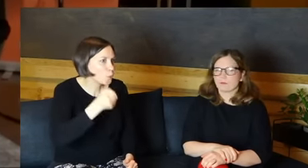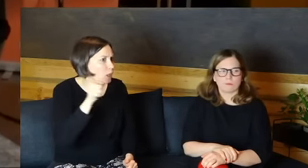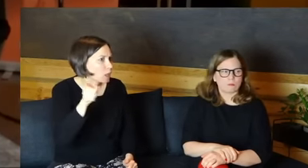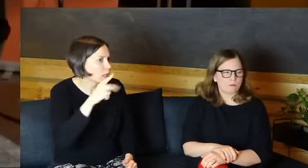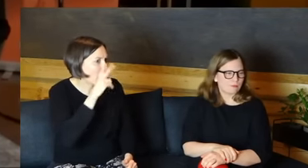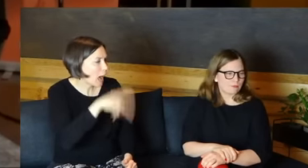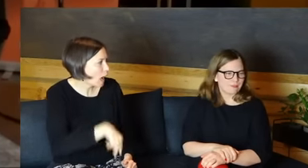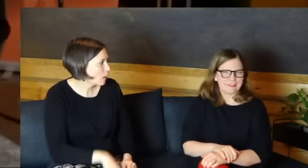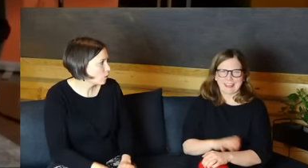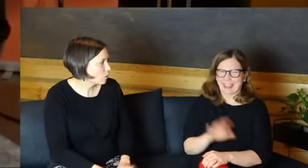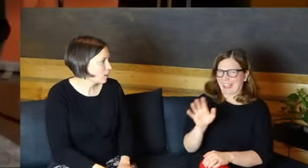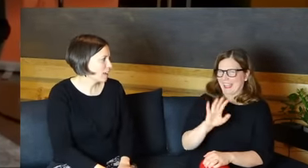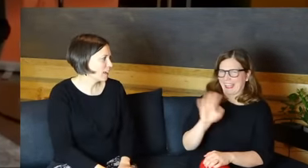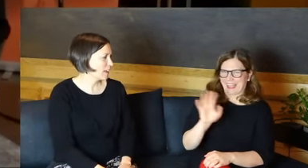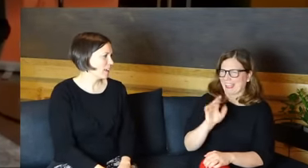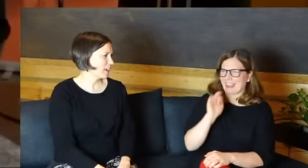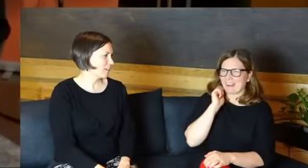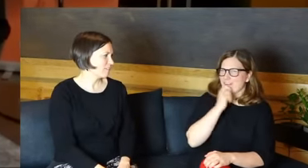Se on Veikko,